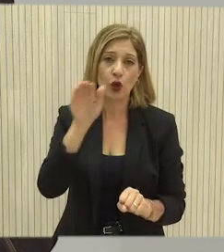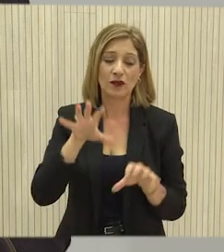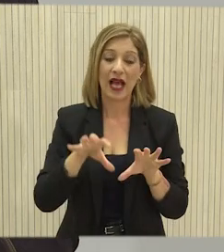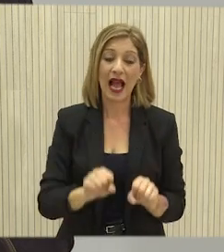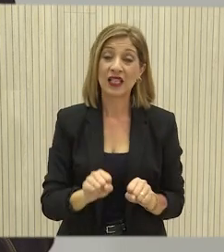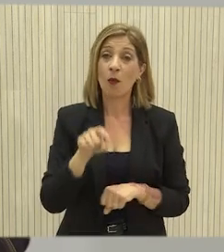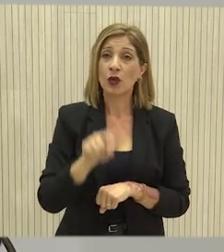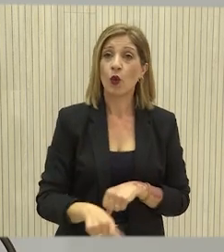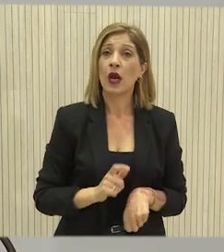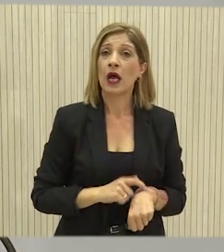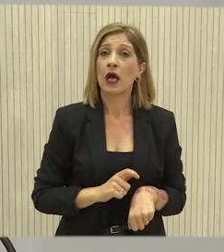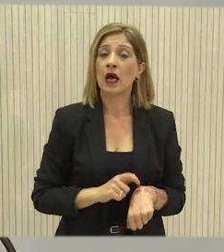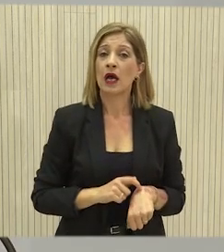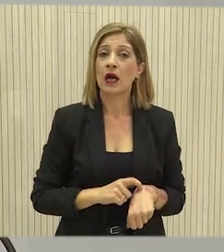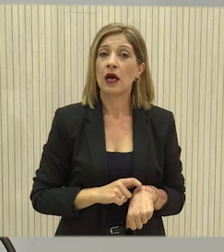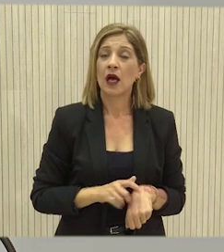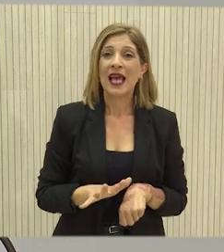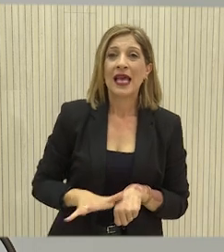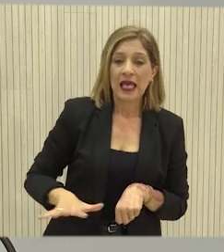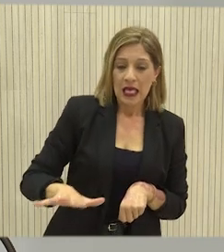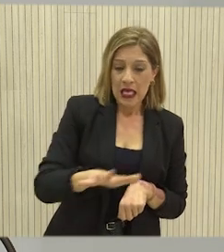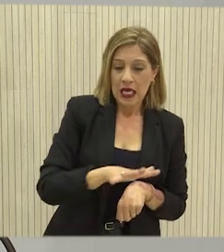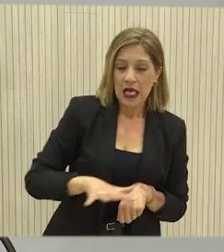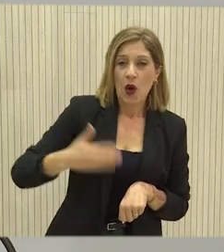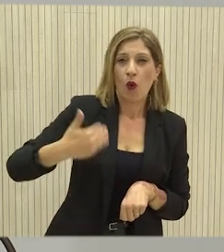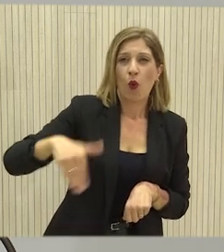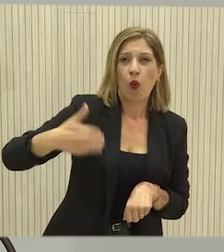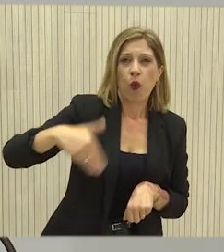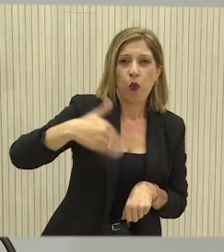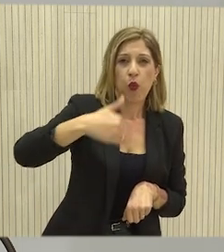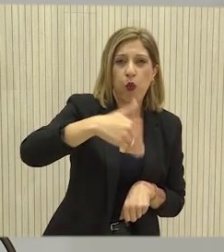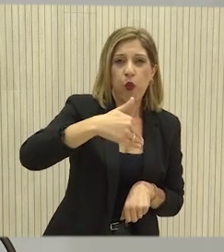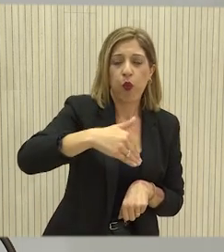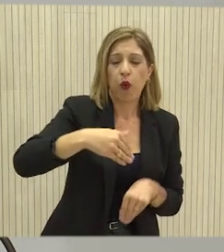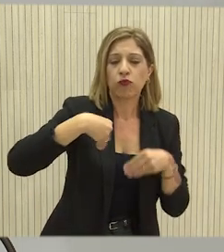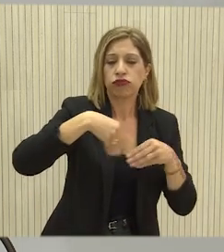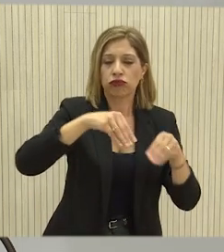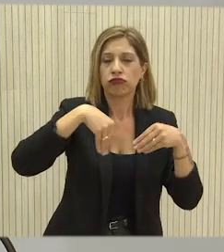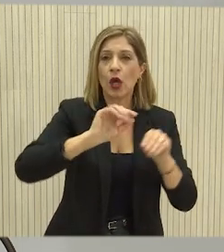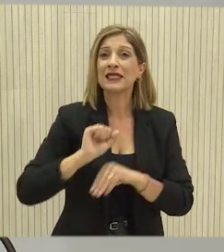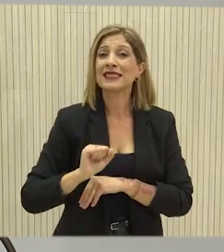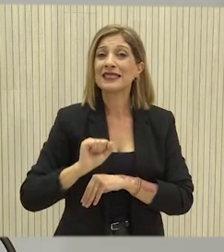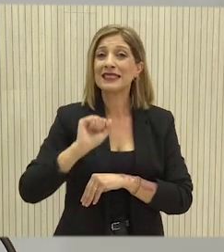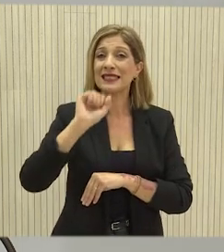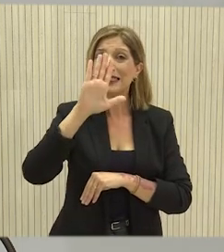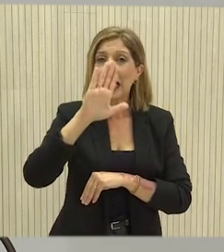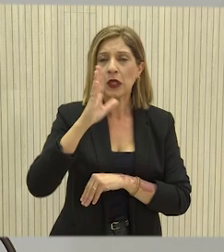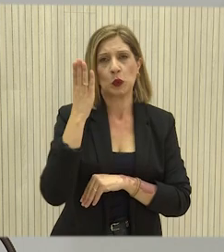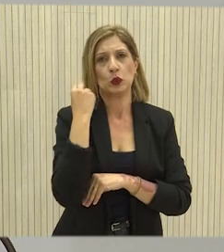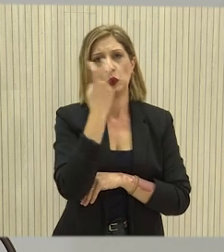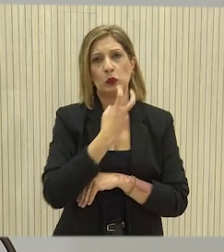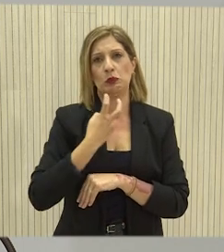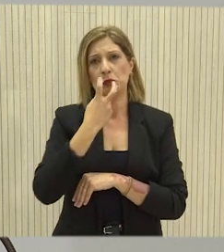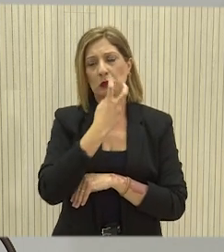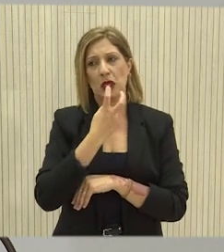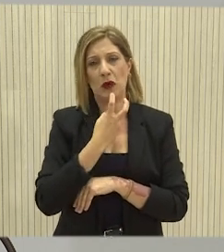για μεγάλες εκτάσεις γης, οι οποίες πολλούνται σε ξένους και γίνεται σύμφωνα με πληροφορίες που